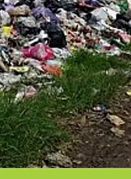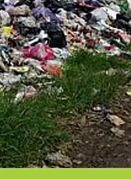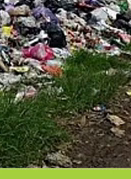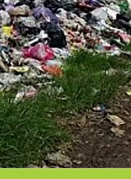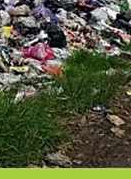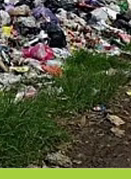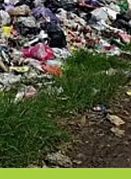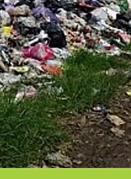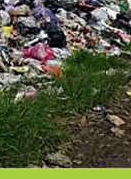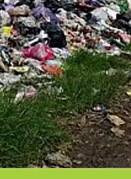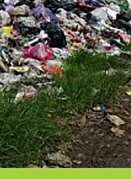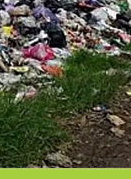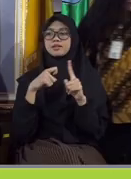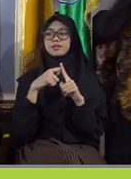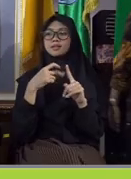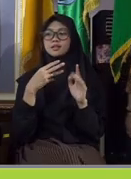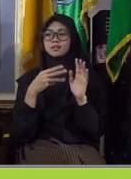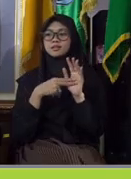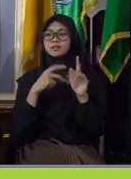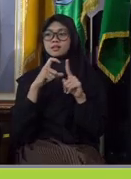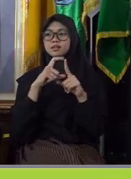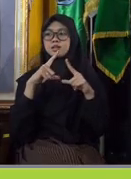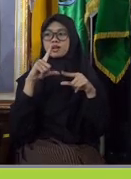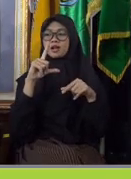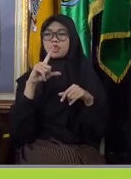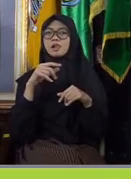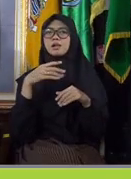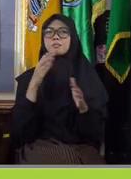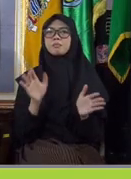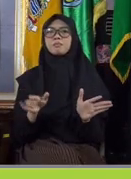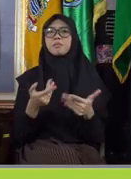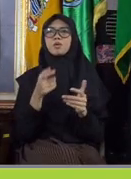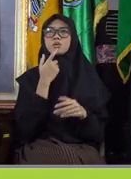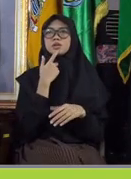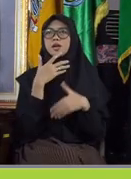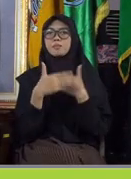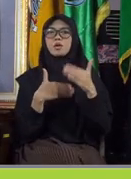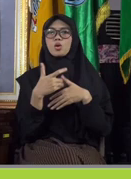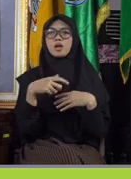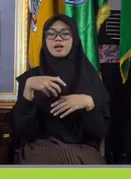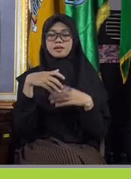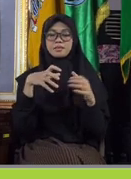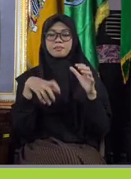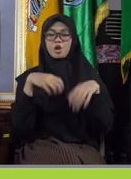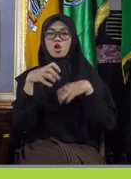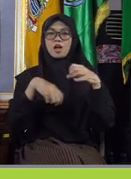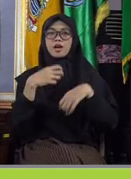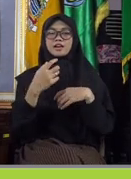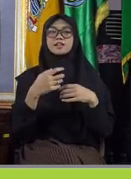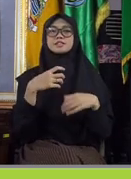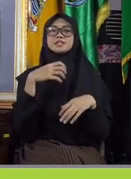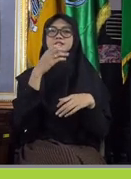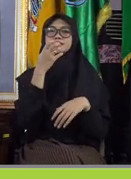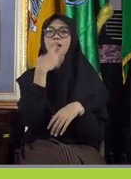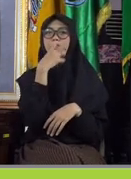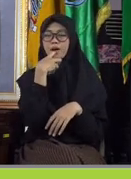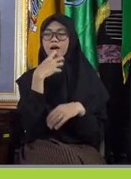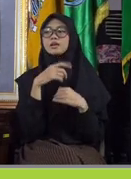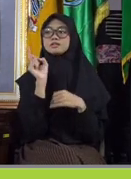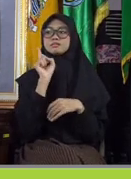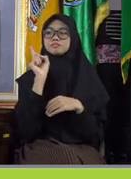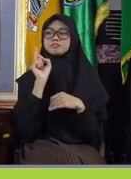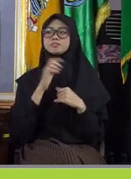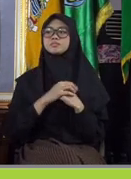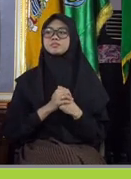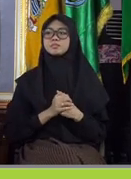contoh-contoh Mama Kendal masalah pengolahan sampah karena pihak Pemdes tidak memfasilitasinya dan belum pernah ada solusinya bahkan sampah